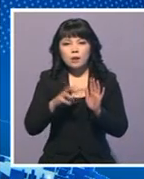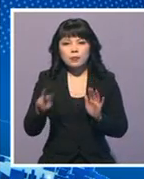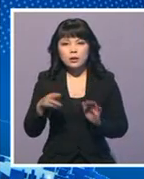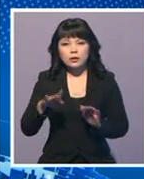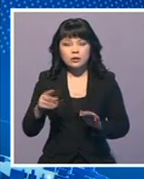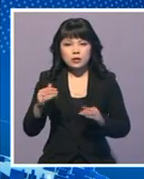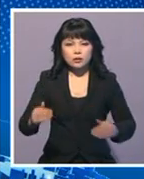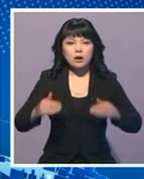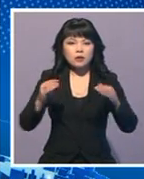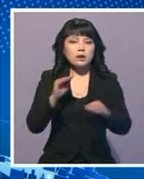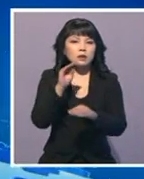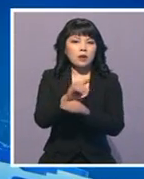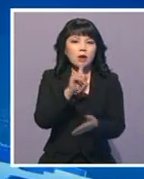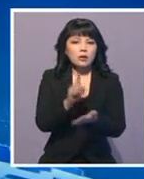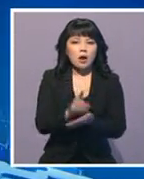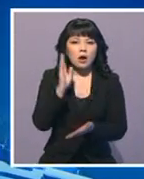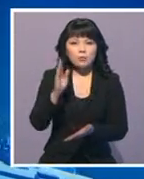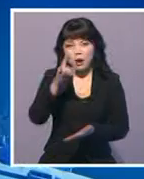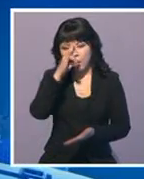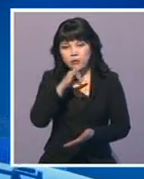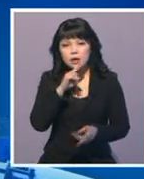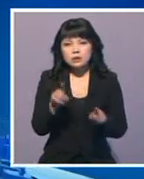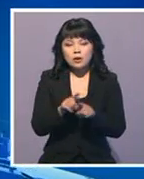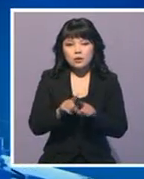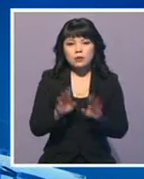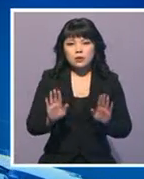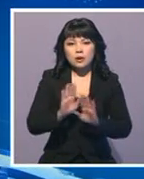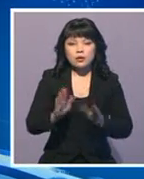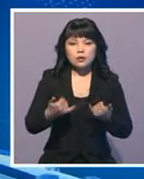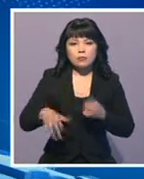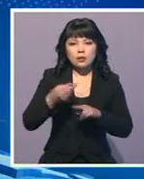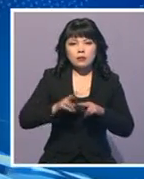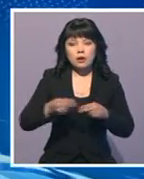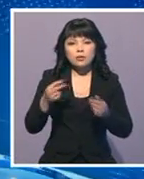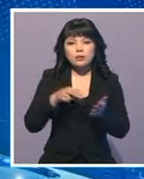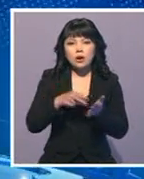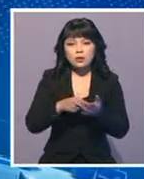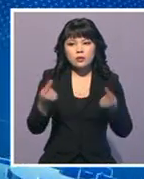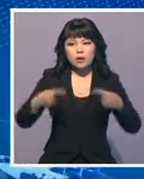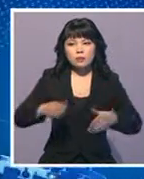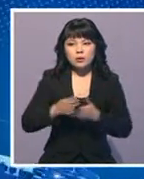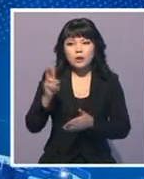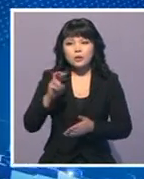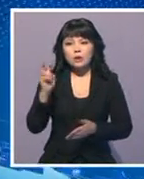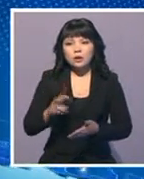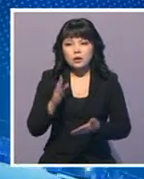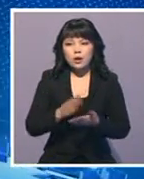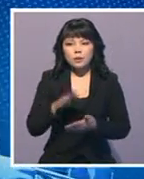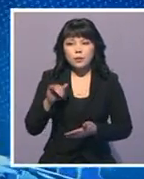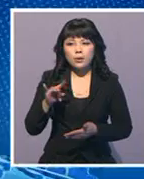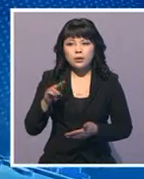көтеру қарастырылған. Тек Қазақстанда емес, әлем елдерінде валюта бағамының төмендеуі байқалады. Өткен жылы долларға шаққанда Түркия